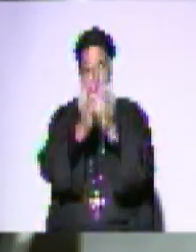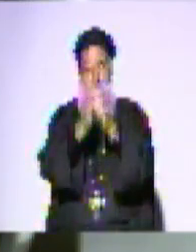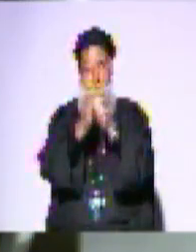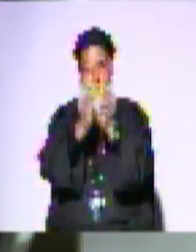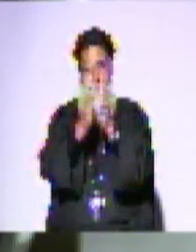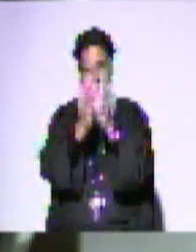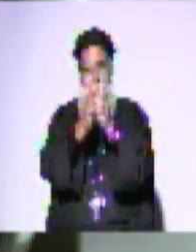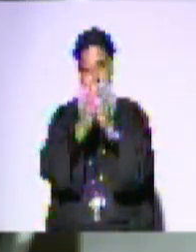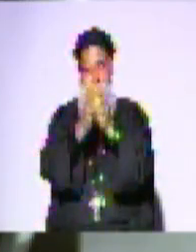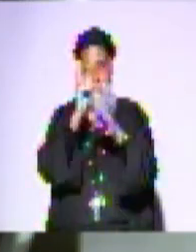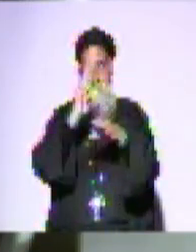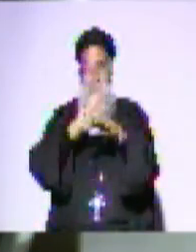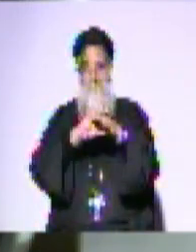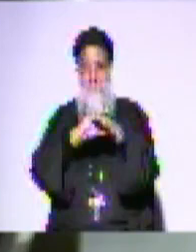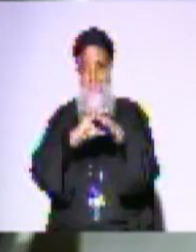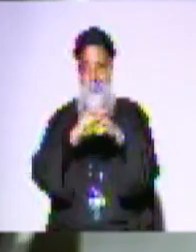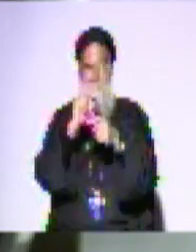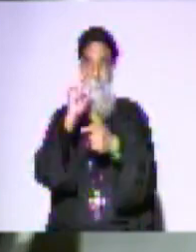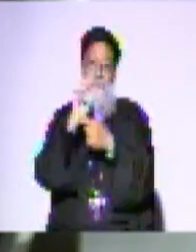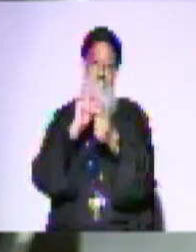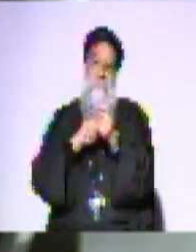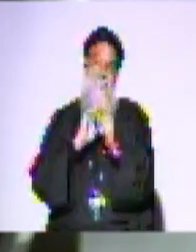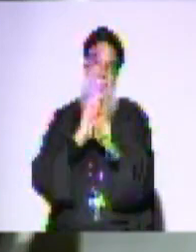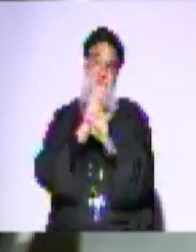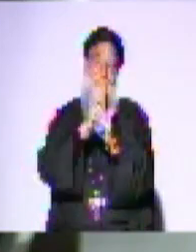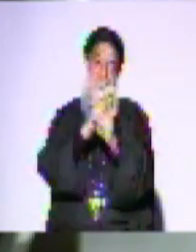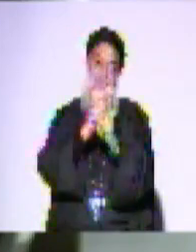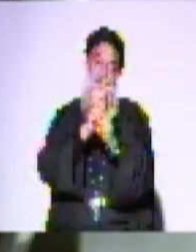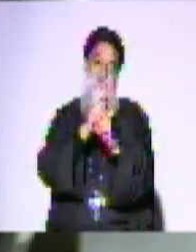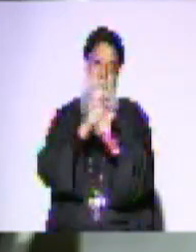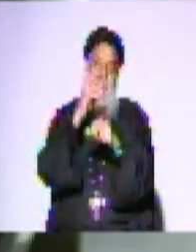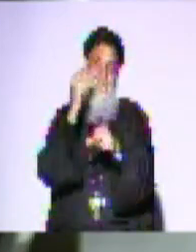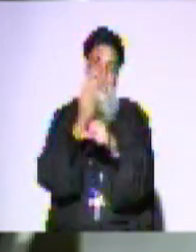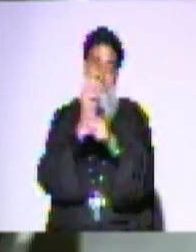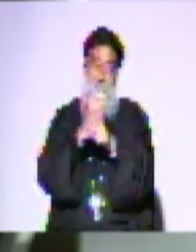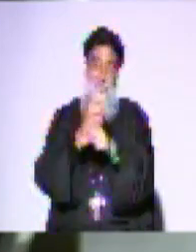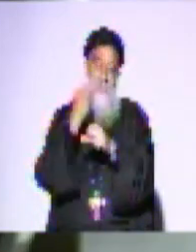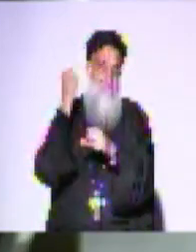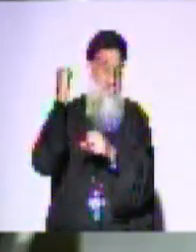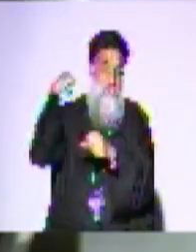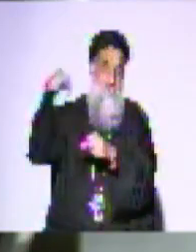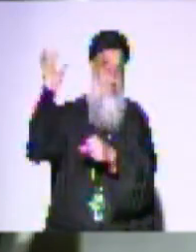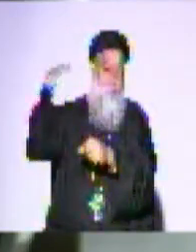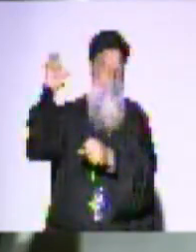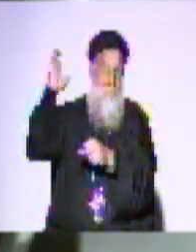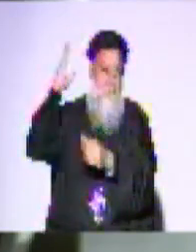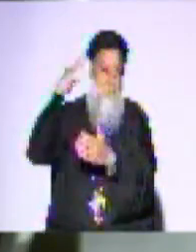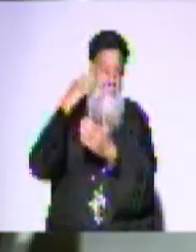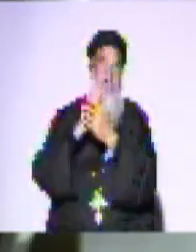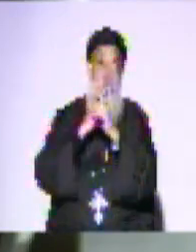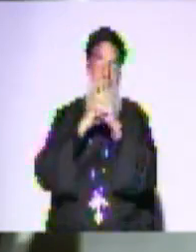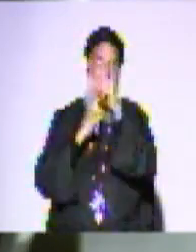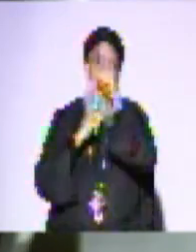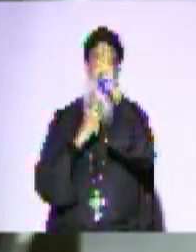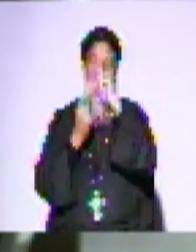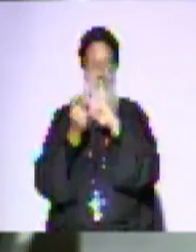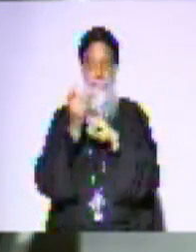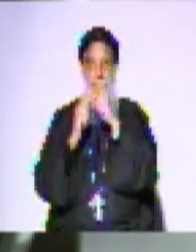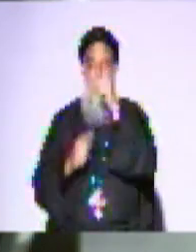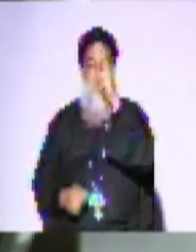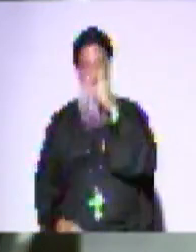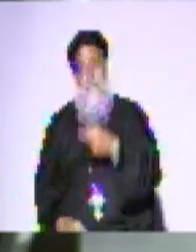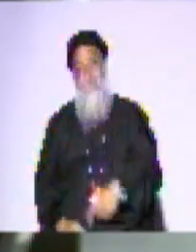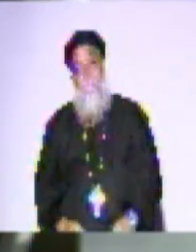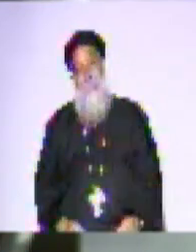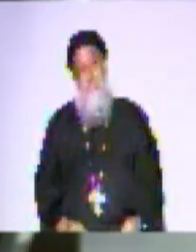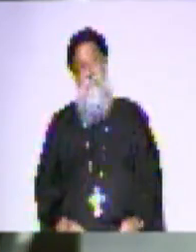ويرجع بعيدا عن الخطية، يدي الخطية ظهره ويبص لربنا. لأن ساعات الإنسان